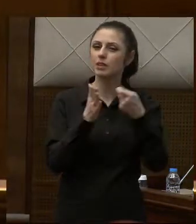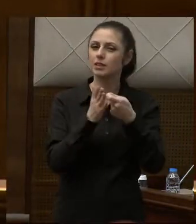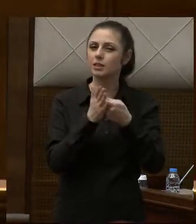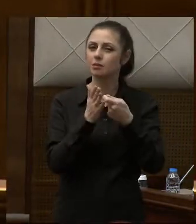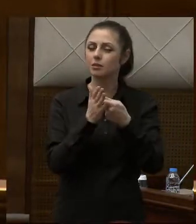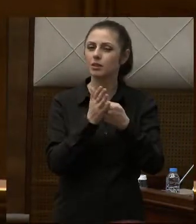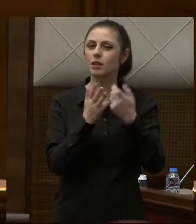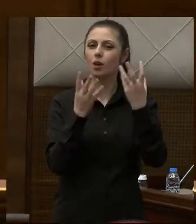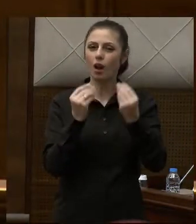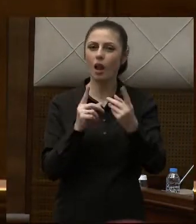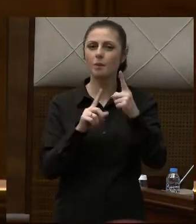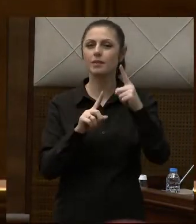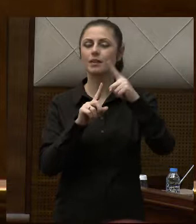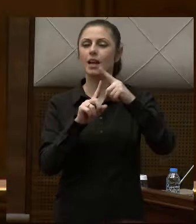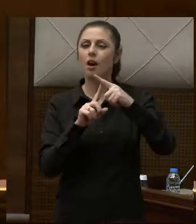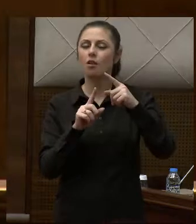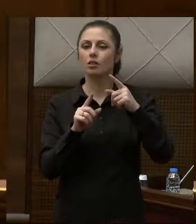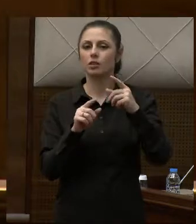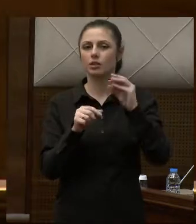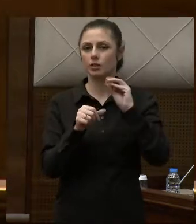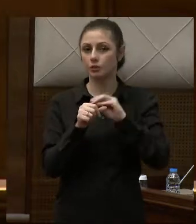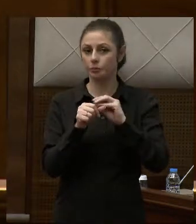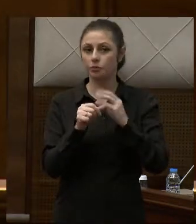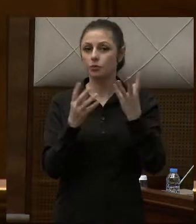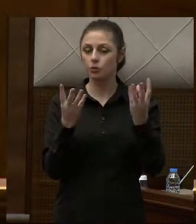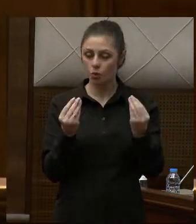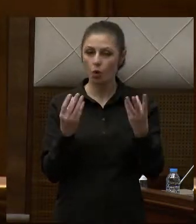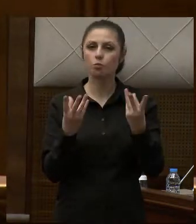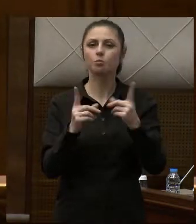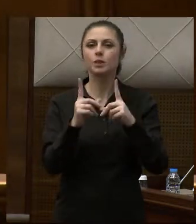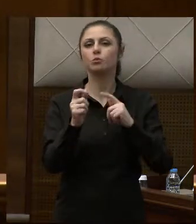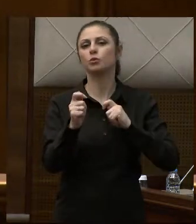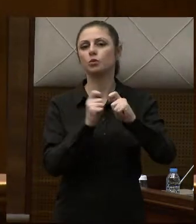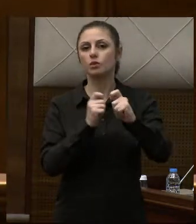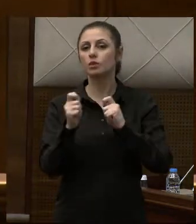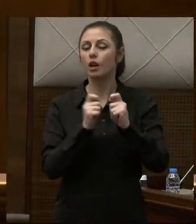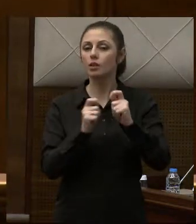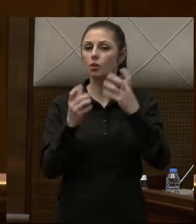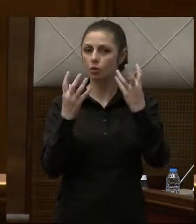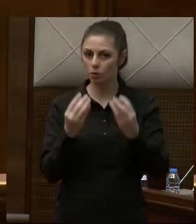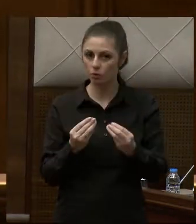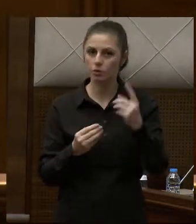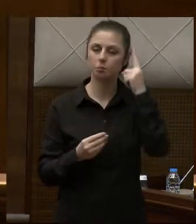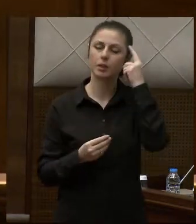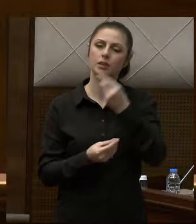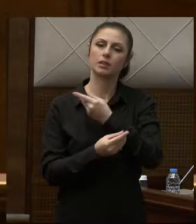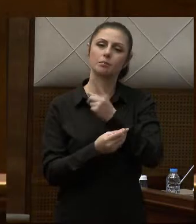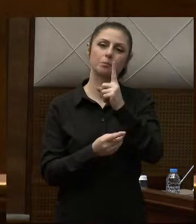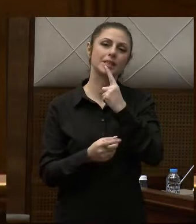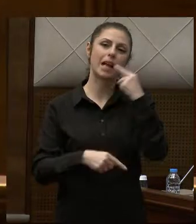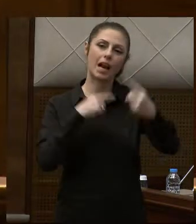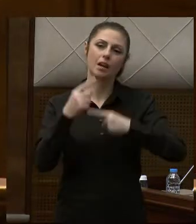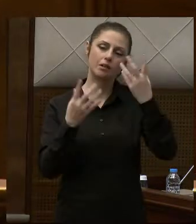terör örgütlerine karşı yoğun bir mücadelenin verildiği bir yıl olmuştur.